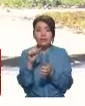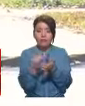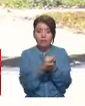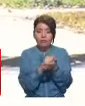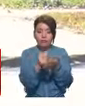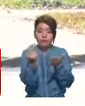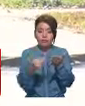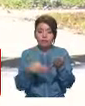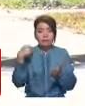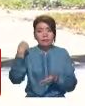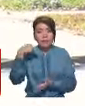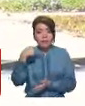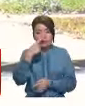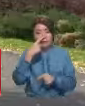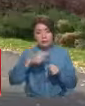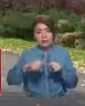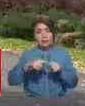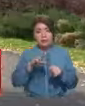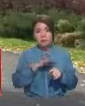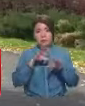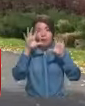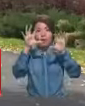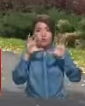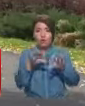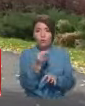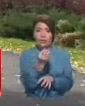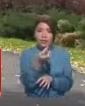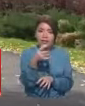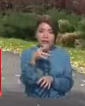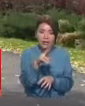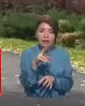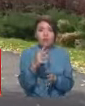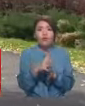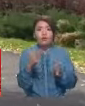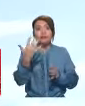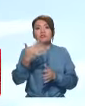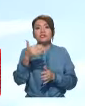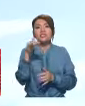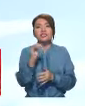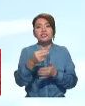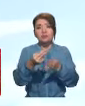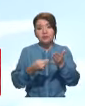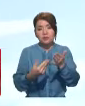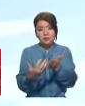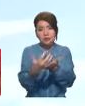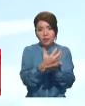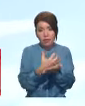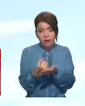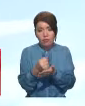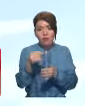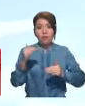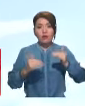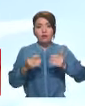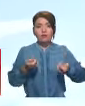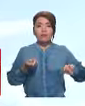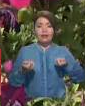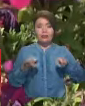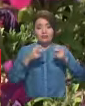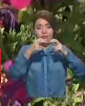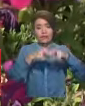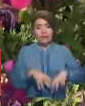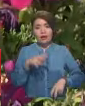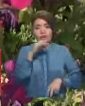подписан президентом накануне. Теперь по закону петиции, которые наберут более 50 тысяч подписей, будут рассматриваться на уровне правительства. Кроме